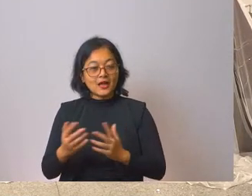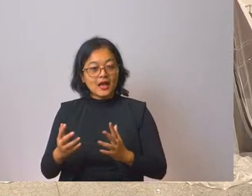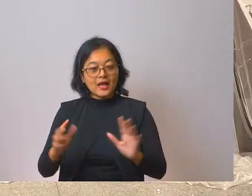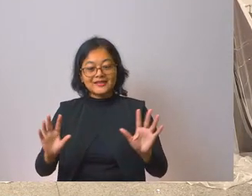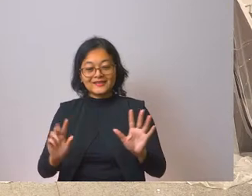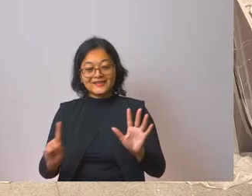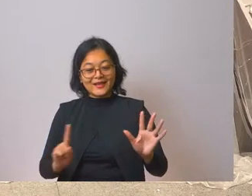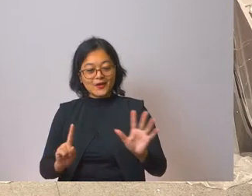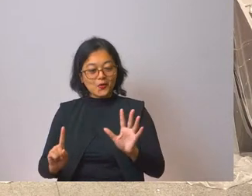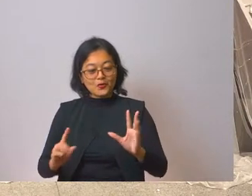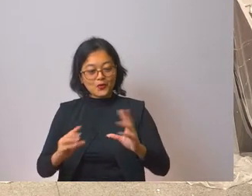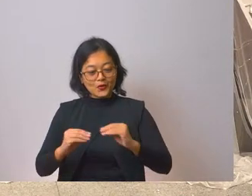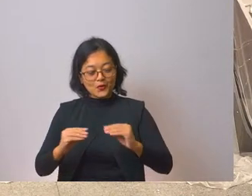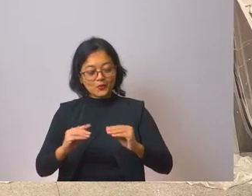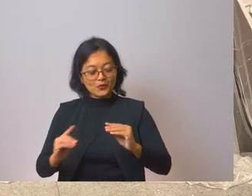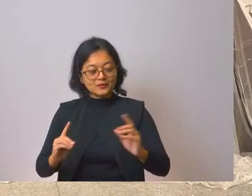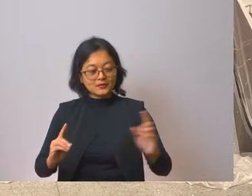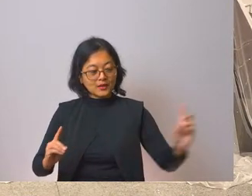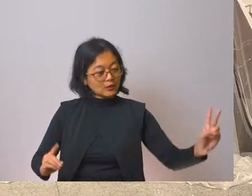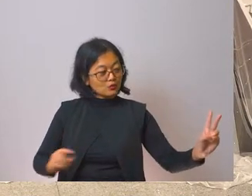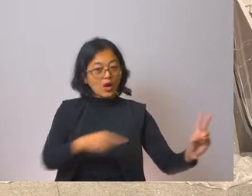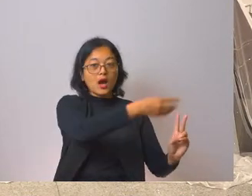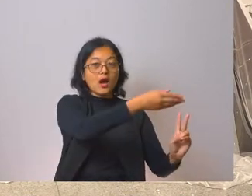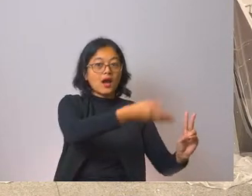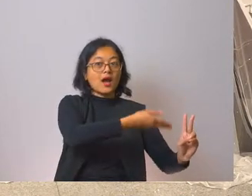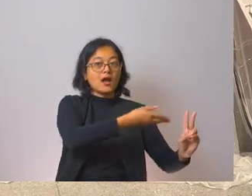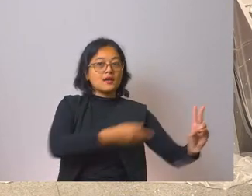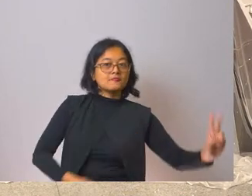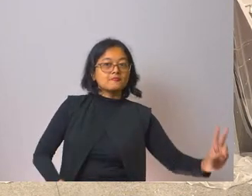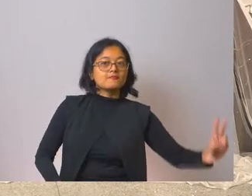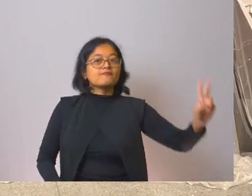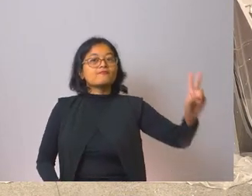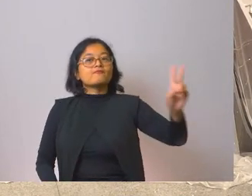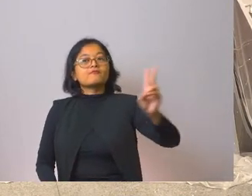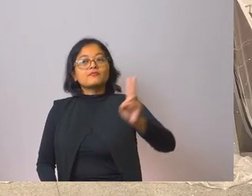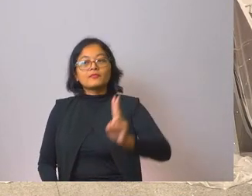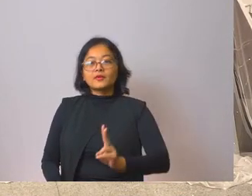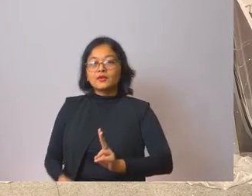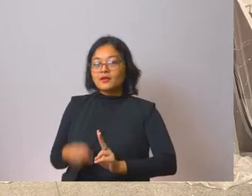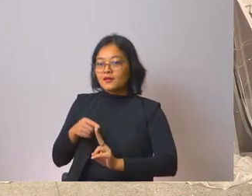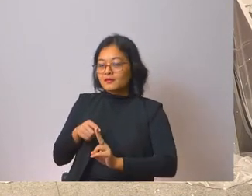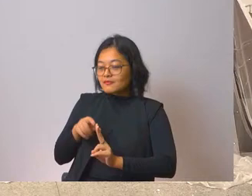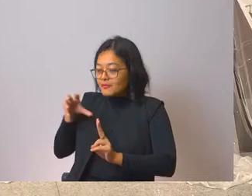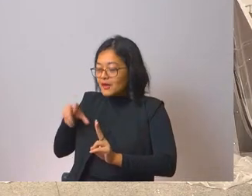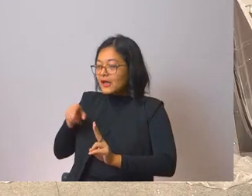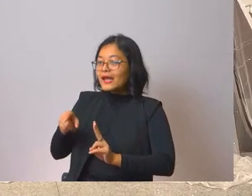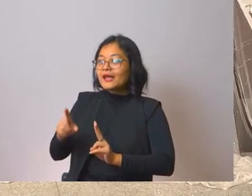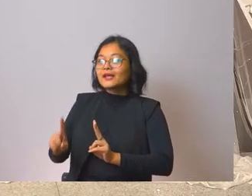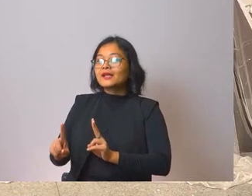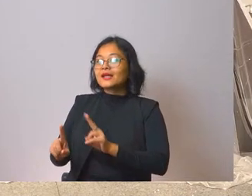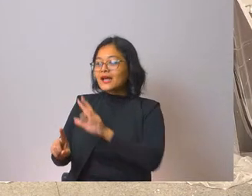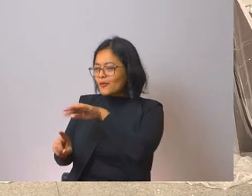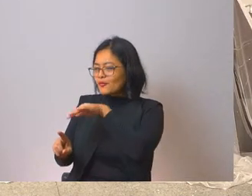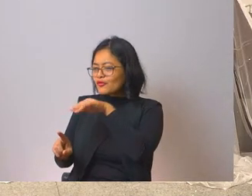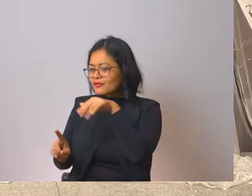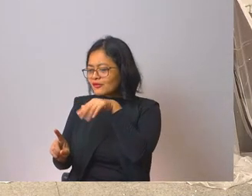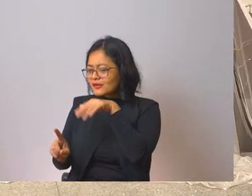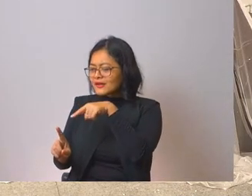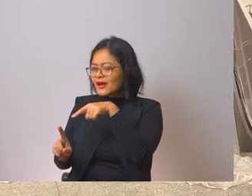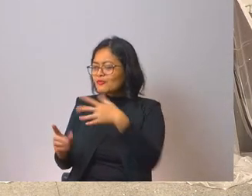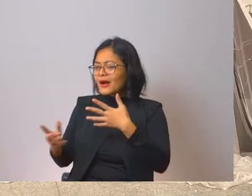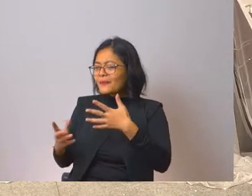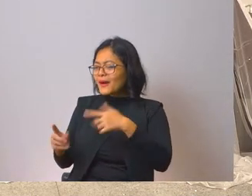kita akhiri ageisme ini. Kita stop,